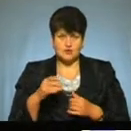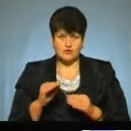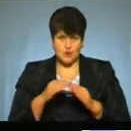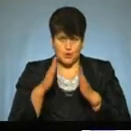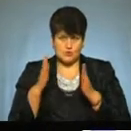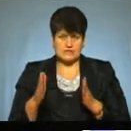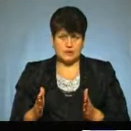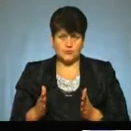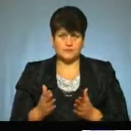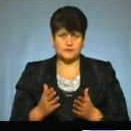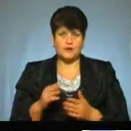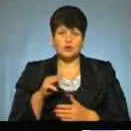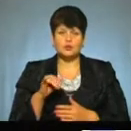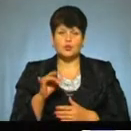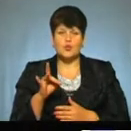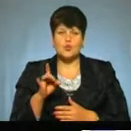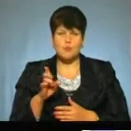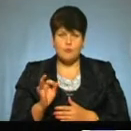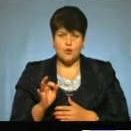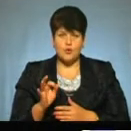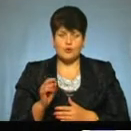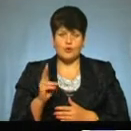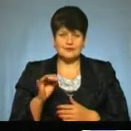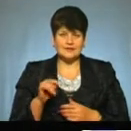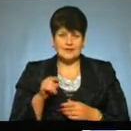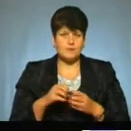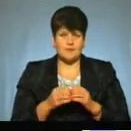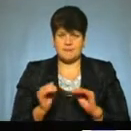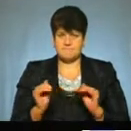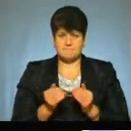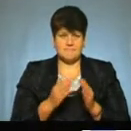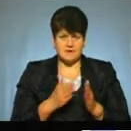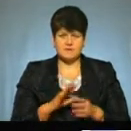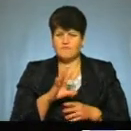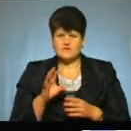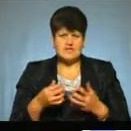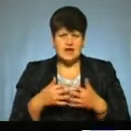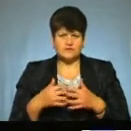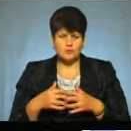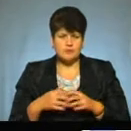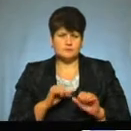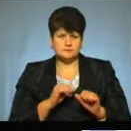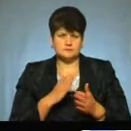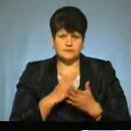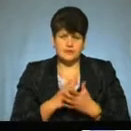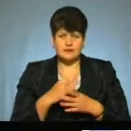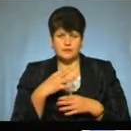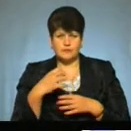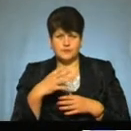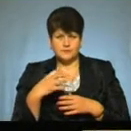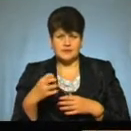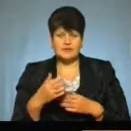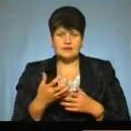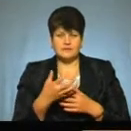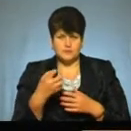тобто турбокотли з закритою камерою згорання, там проблем набагато менше, тому що там стоїть автоматика безпеки, запір повітря йде з